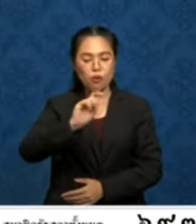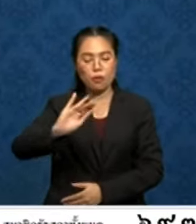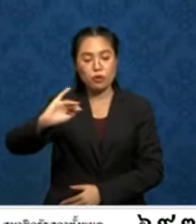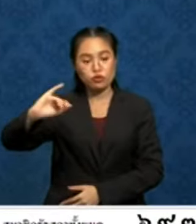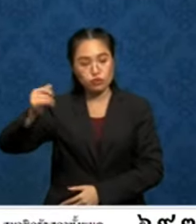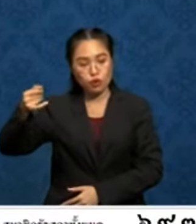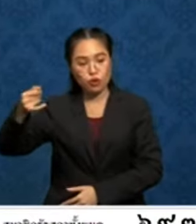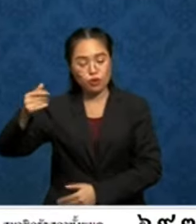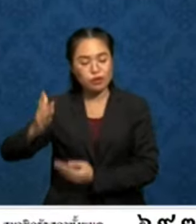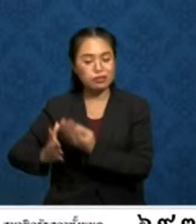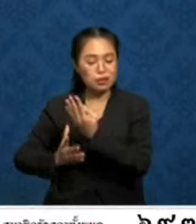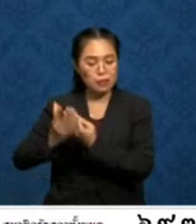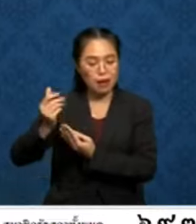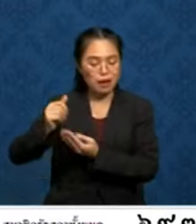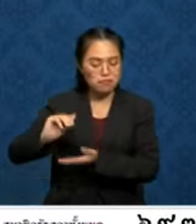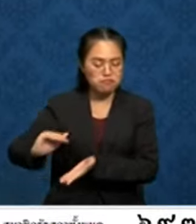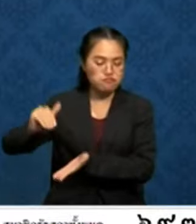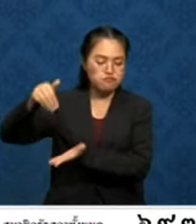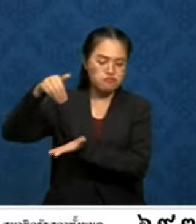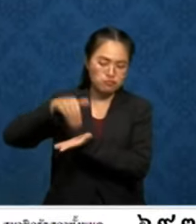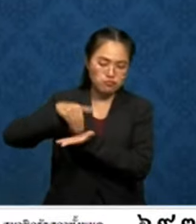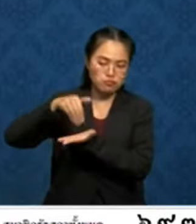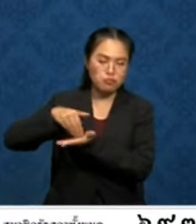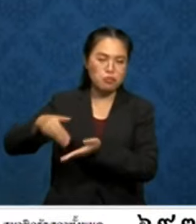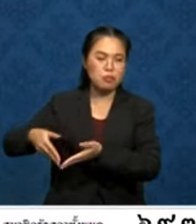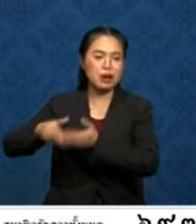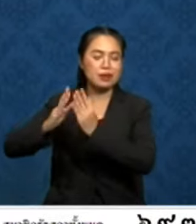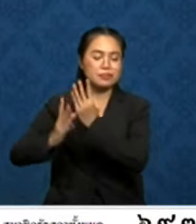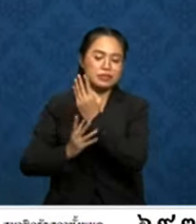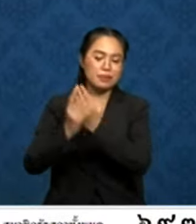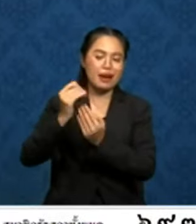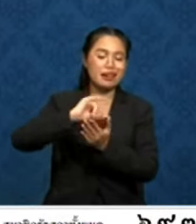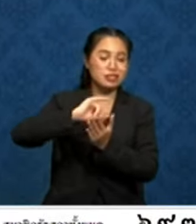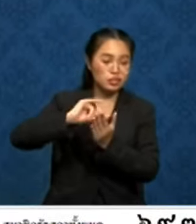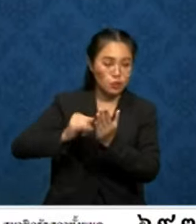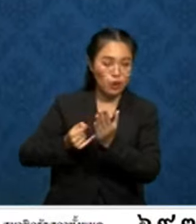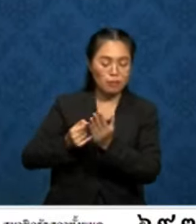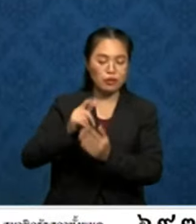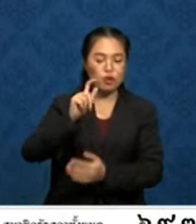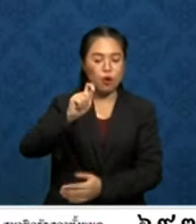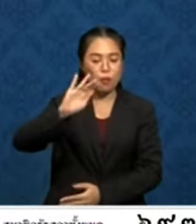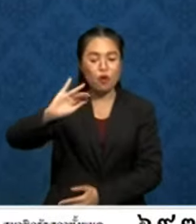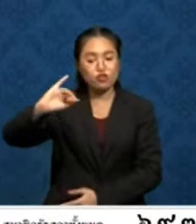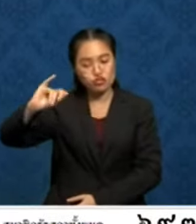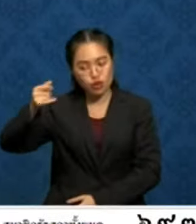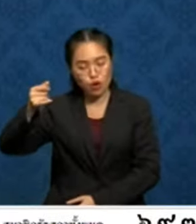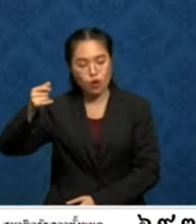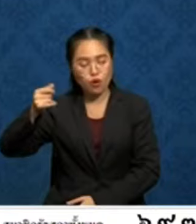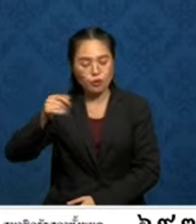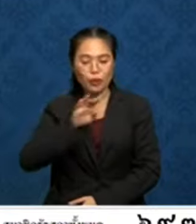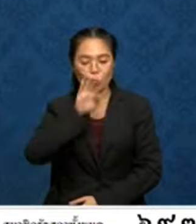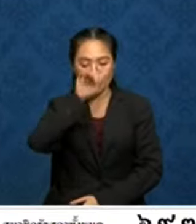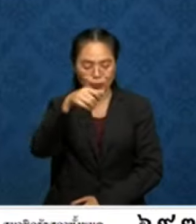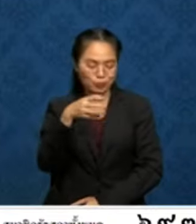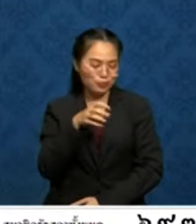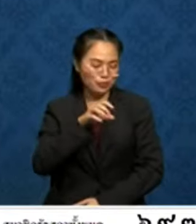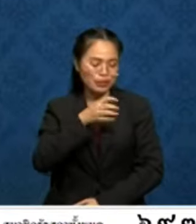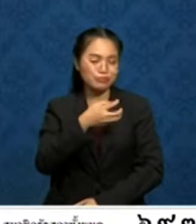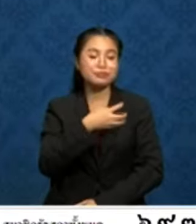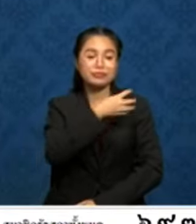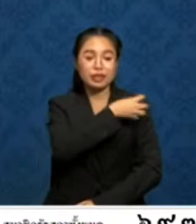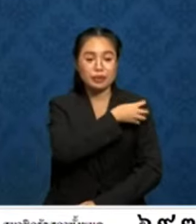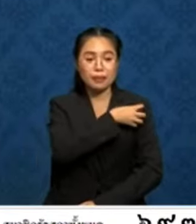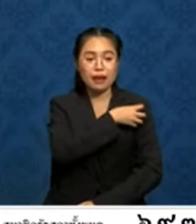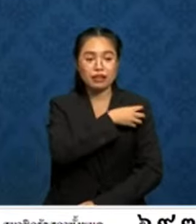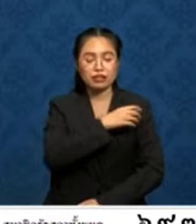ตำบลเป็นองค์การบริหารส่วนตำบลสภาจังหวัดเป็นองค์การบริหารส่วนจังหวัดสุขาภิบาลเป็นเทศบาลตำบลครับวัน